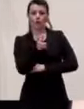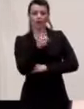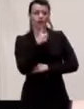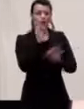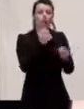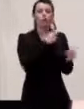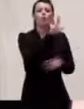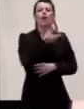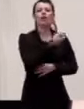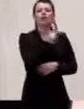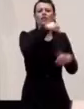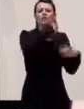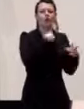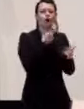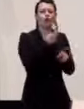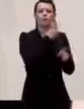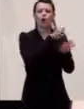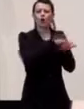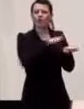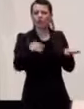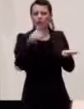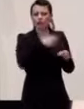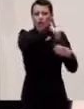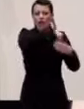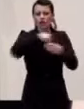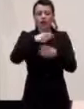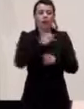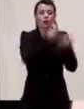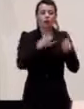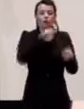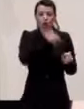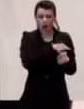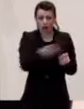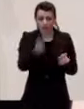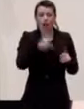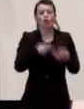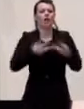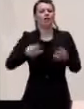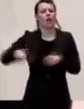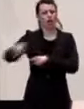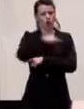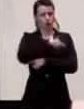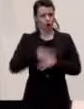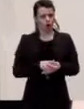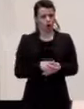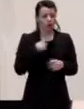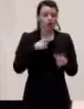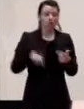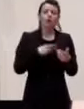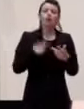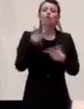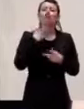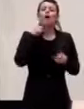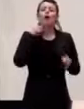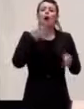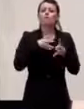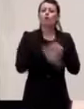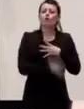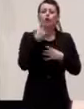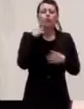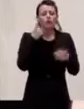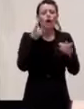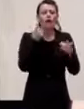interna all'RSA e quella della popolazione anziana e fragile nei diversi territori. Approfondimenti relativi alle procedure messe in